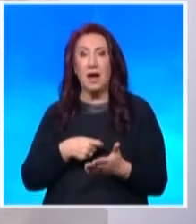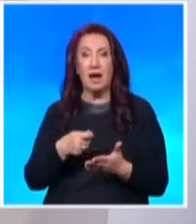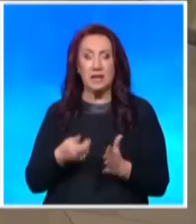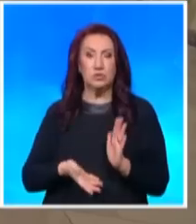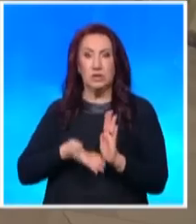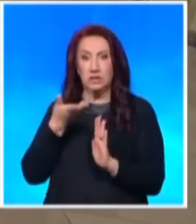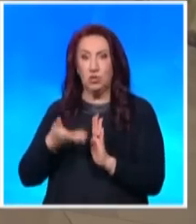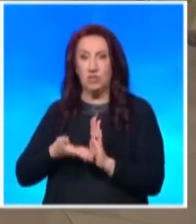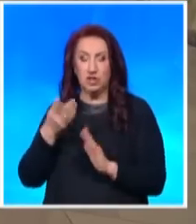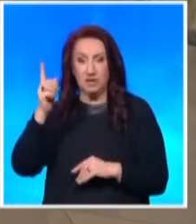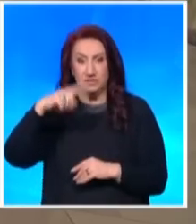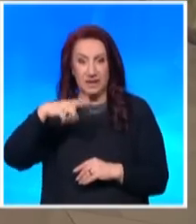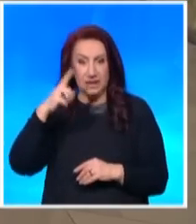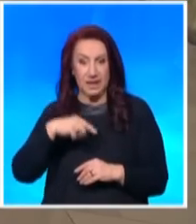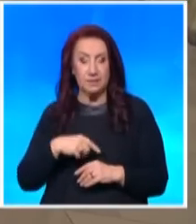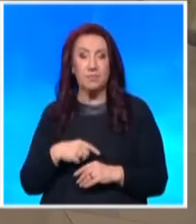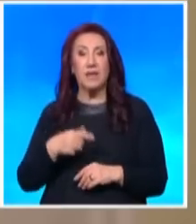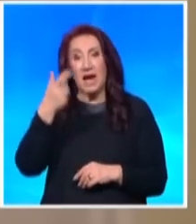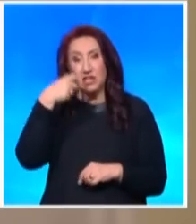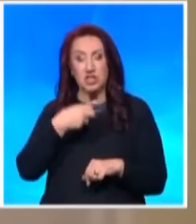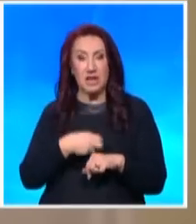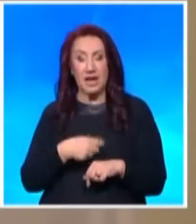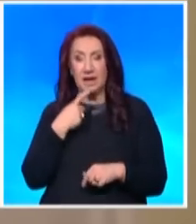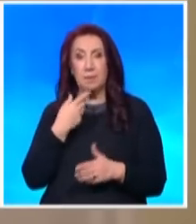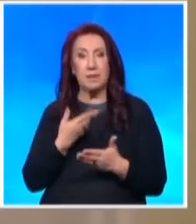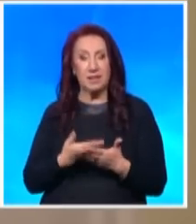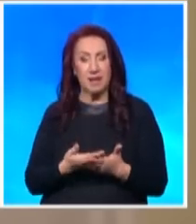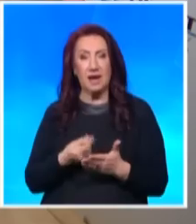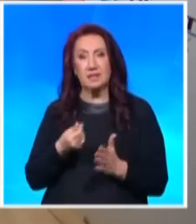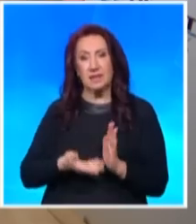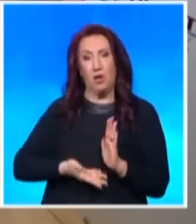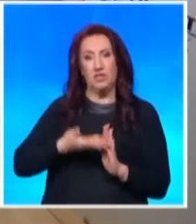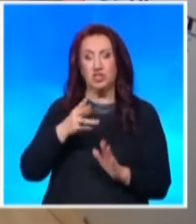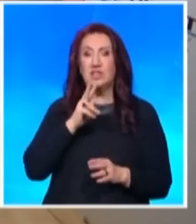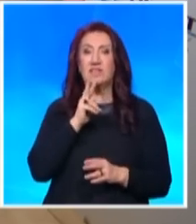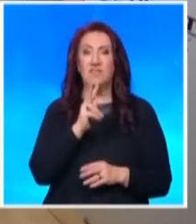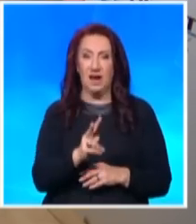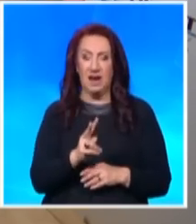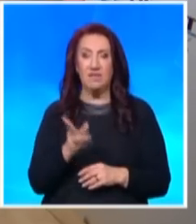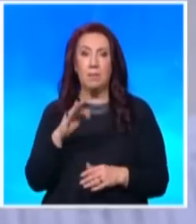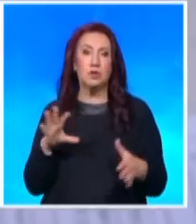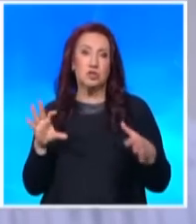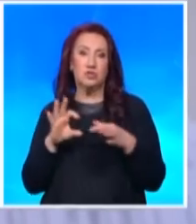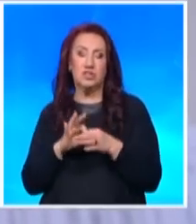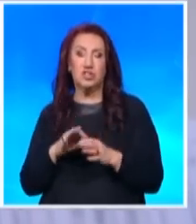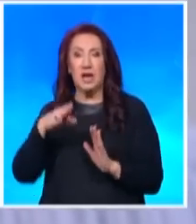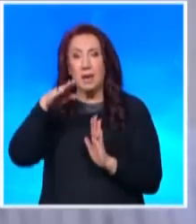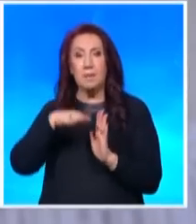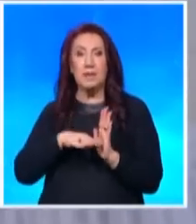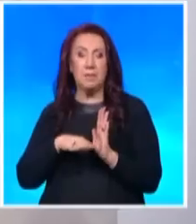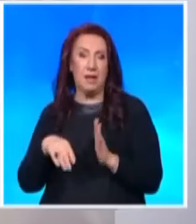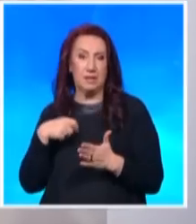растат всеки ден. GP-тата предлагат таксата първоначално да се увеличи с 2 лева, а след това да се обвърже с минималната заплата, както е било